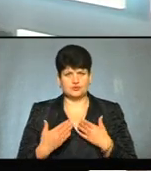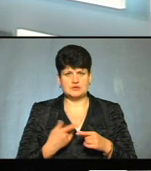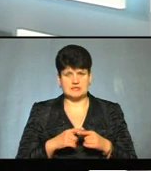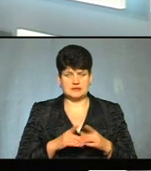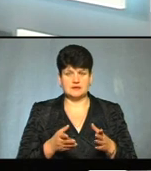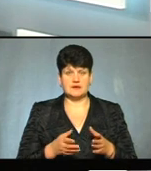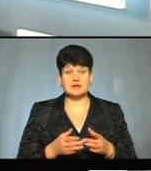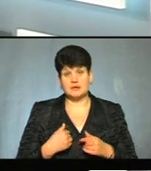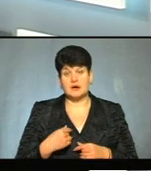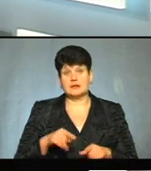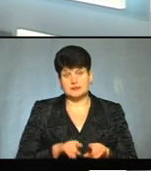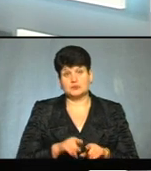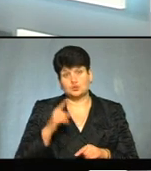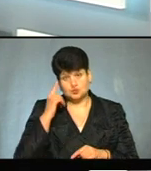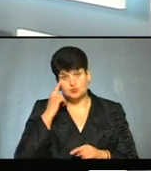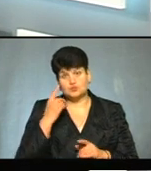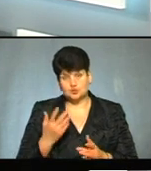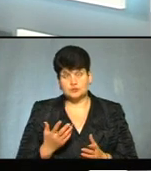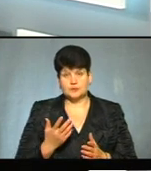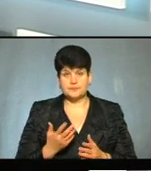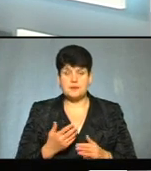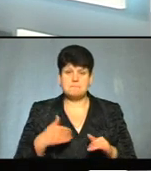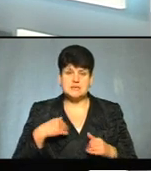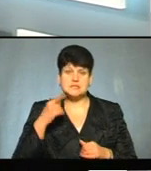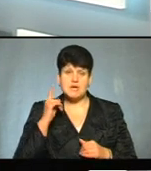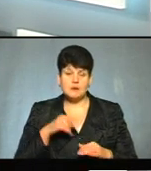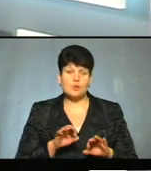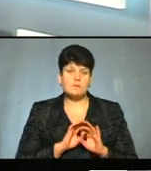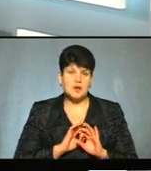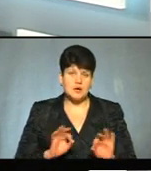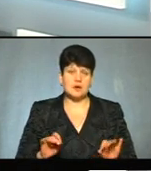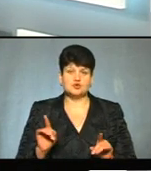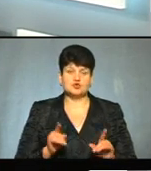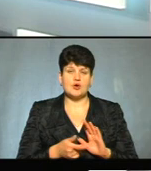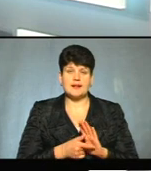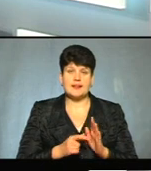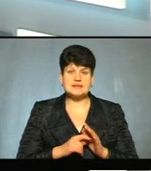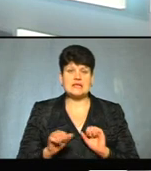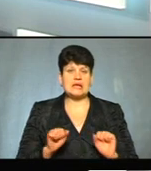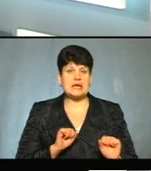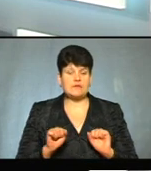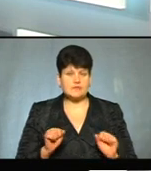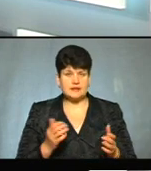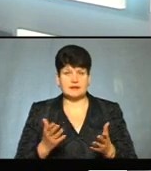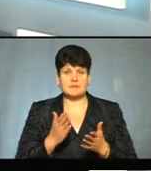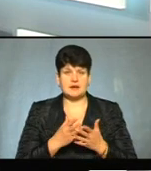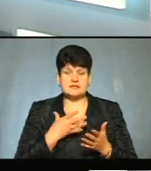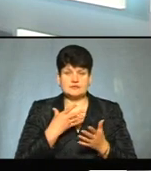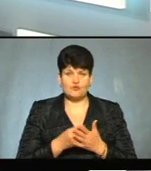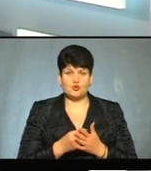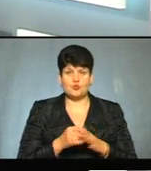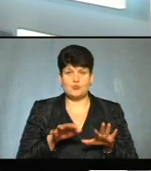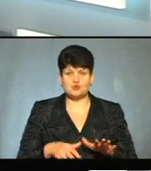цієї трагедії в Одесі. Я думаю, теж, адже ми знаємо прекрасно, що класний керівник, який має